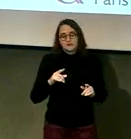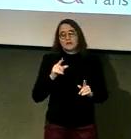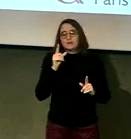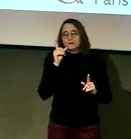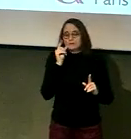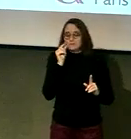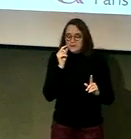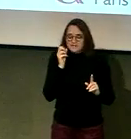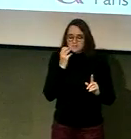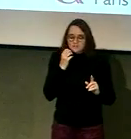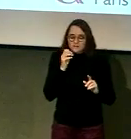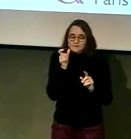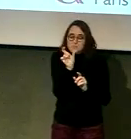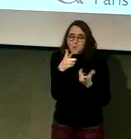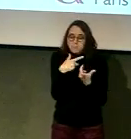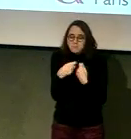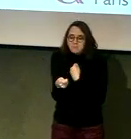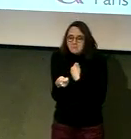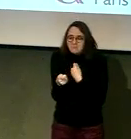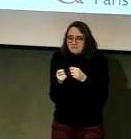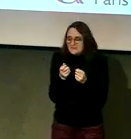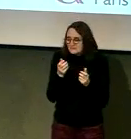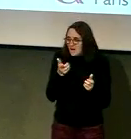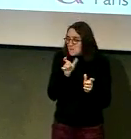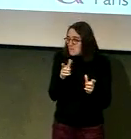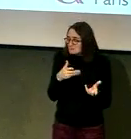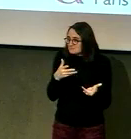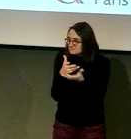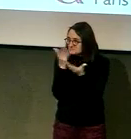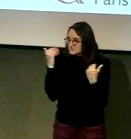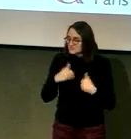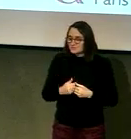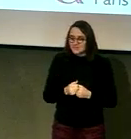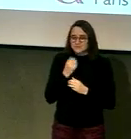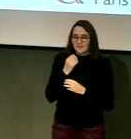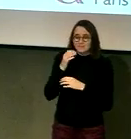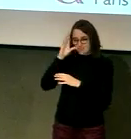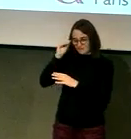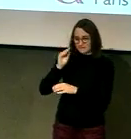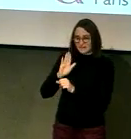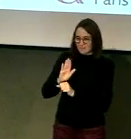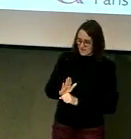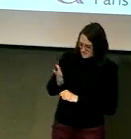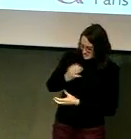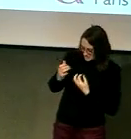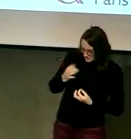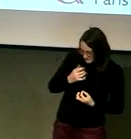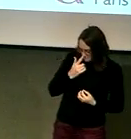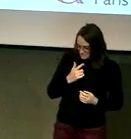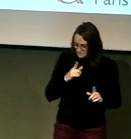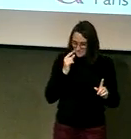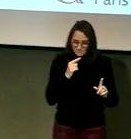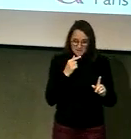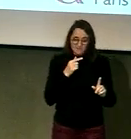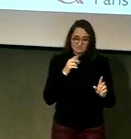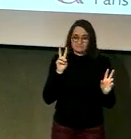souvent, j'ai utilisé le mot inadéquat parce que je ne savais pas quoi dire par rapport au témoignage des professionnels. Ben, c'est pas le